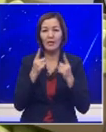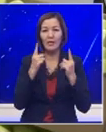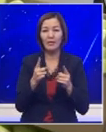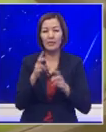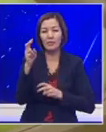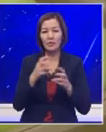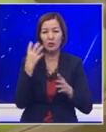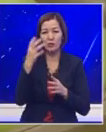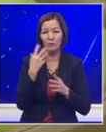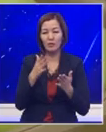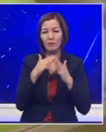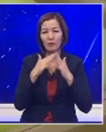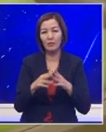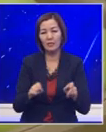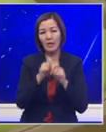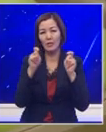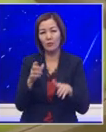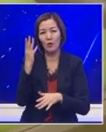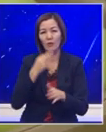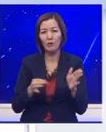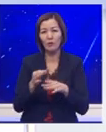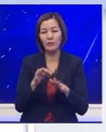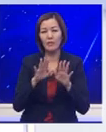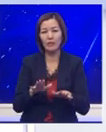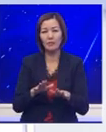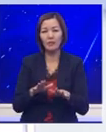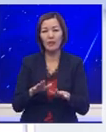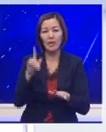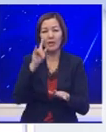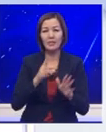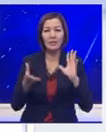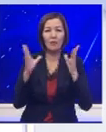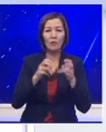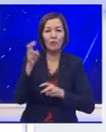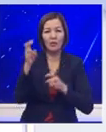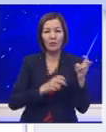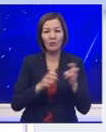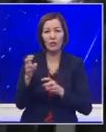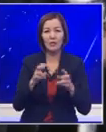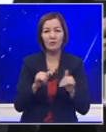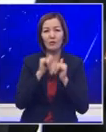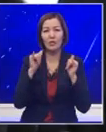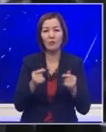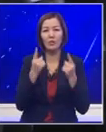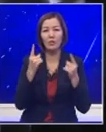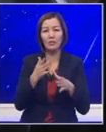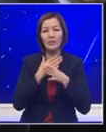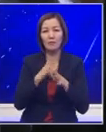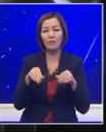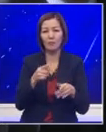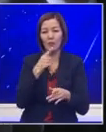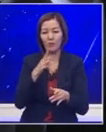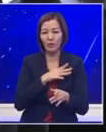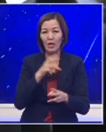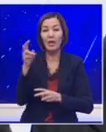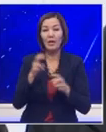типтегі жеміс-жидек кешенін іске қосу тек Алматы облысында ғана емес, ел бойынша агроөнеркәсіптік кешеннің дамуына тың